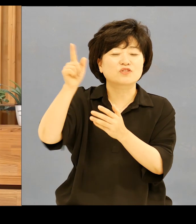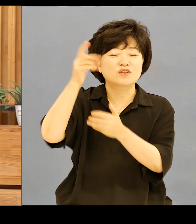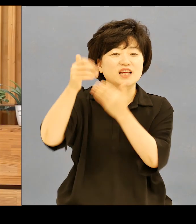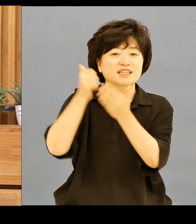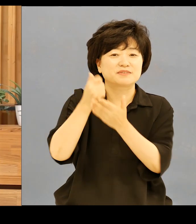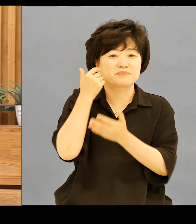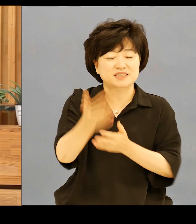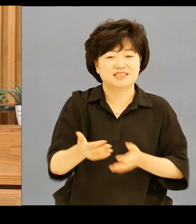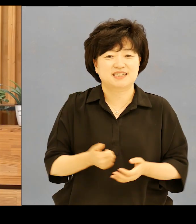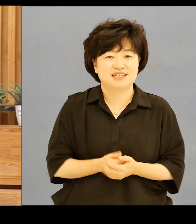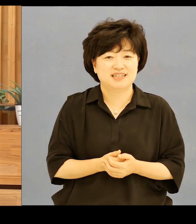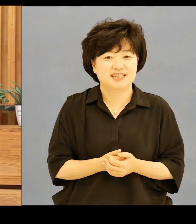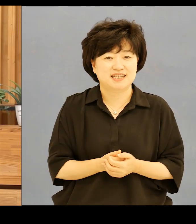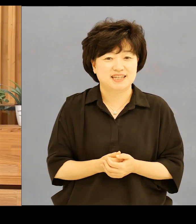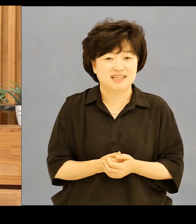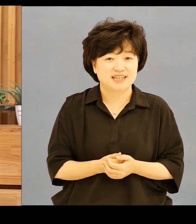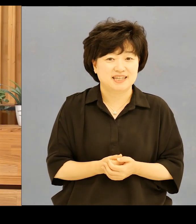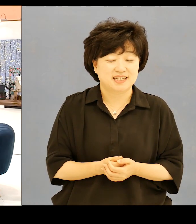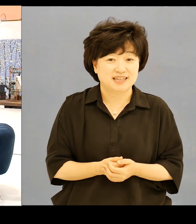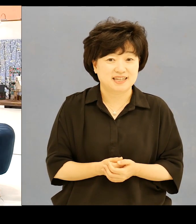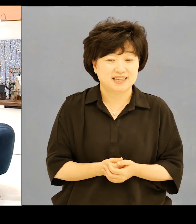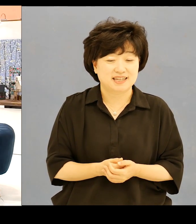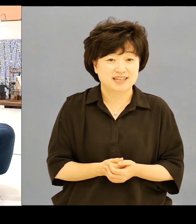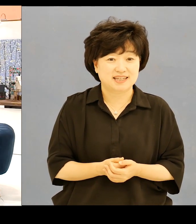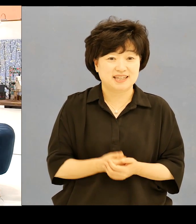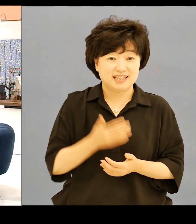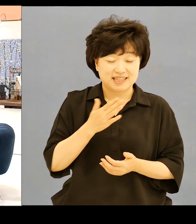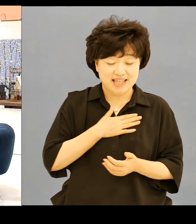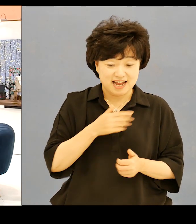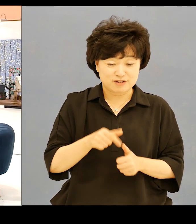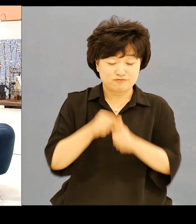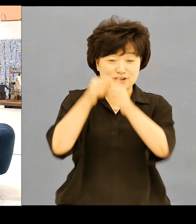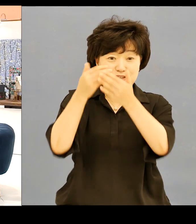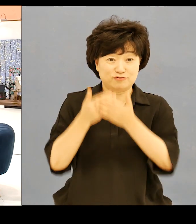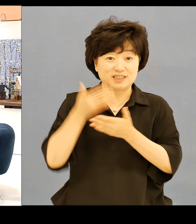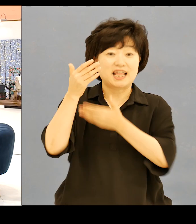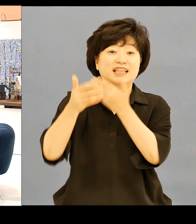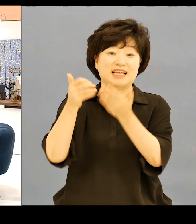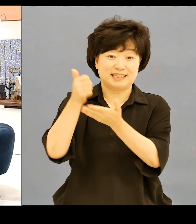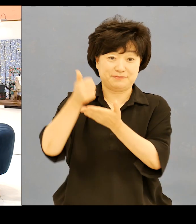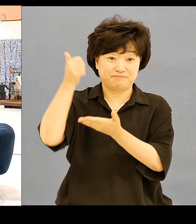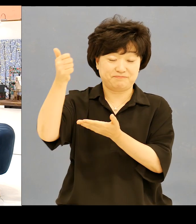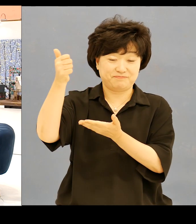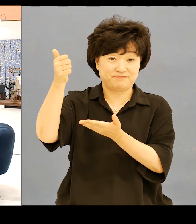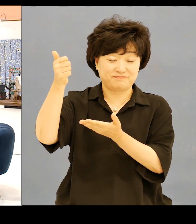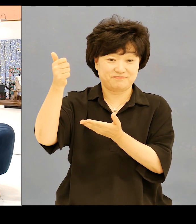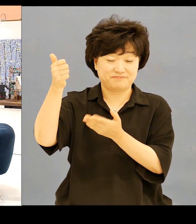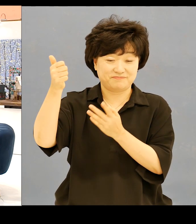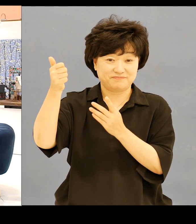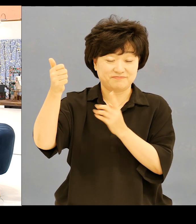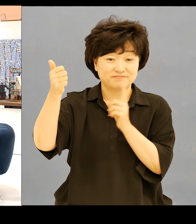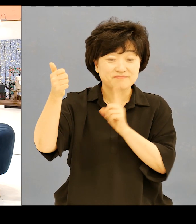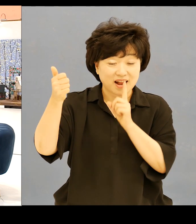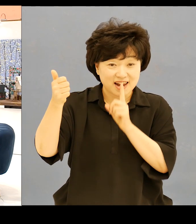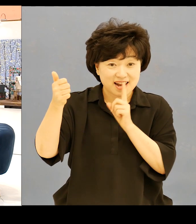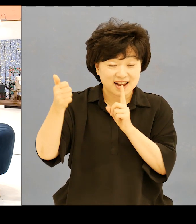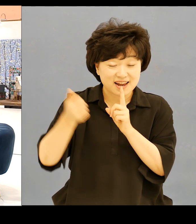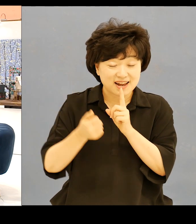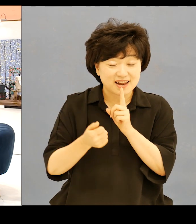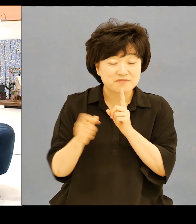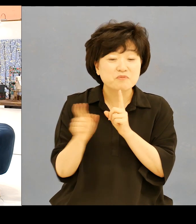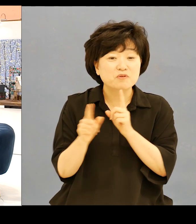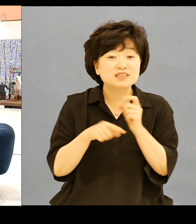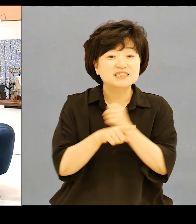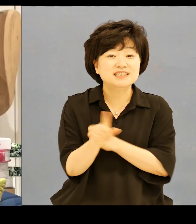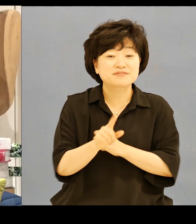인터뷰를 해보니까 빛나라 자매께서 하나님에 대해서 날 살려주신 하나님이라고 고백을 했어요. 네. 어떤 의미에서 날 살려주신 하나님이라는